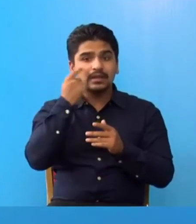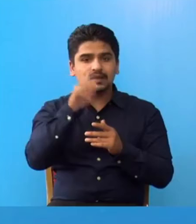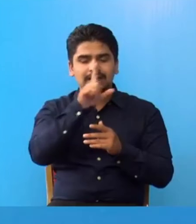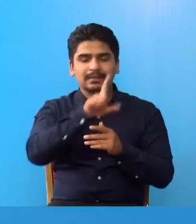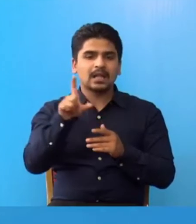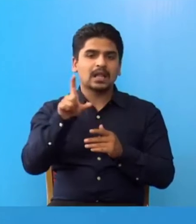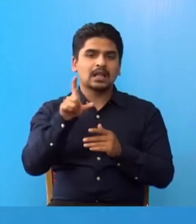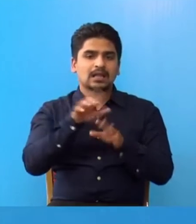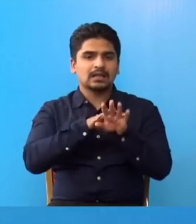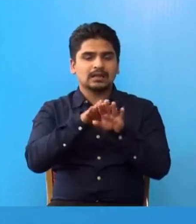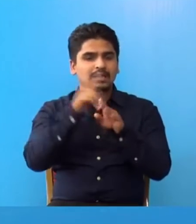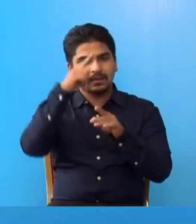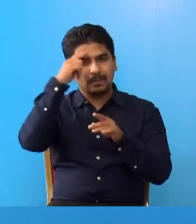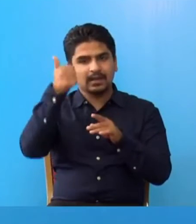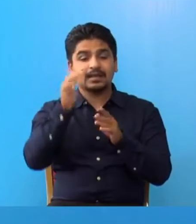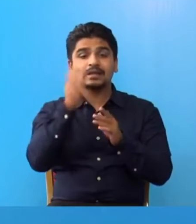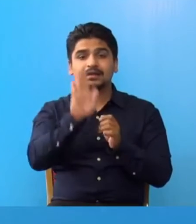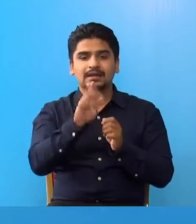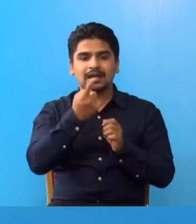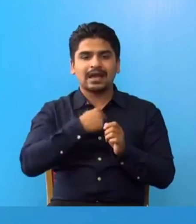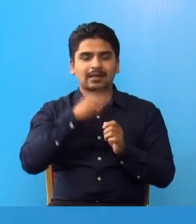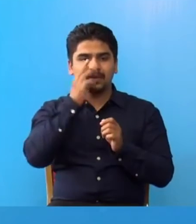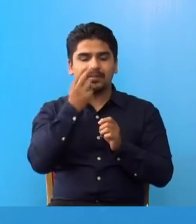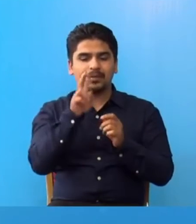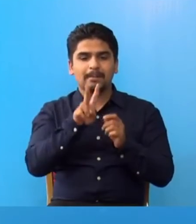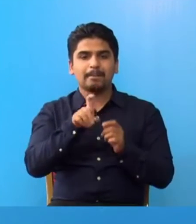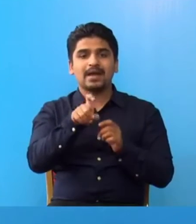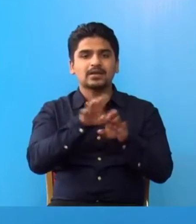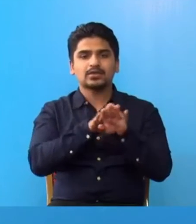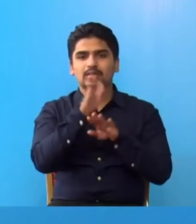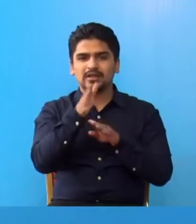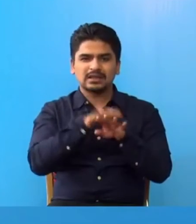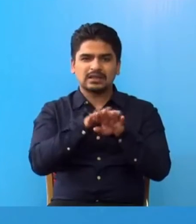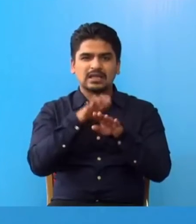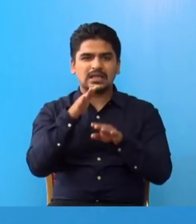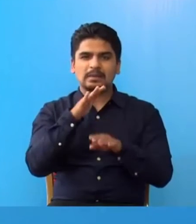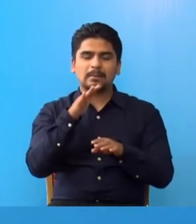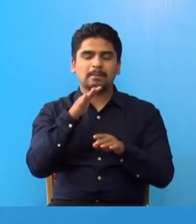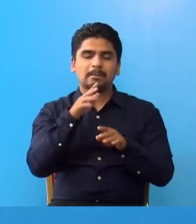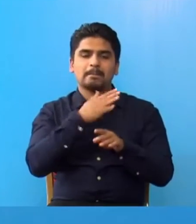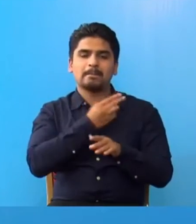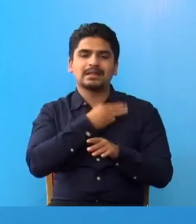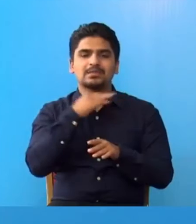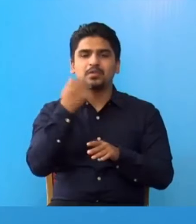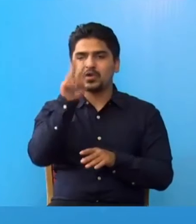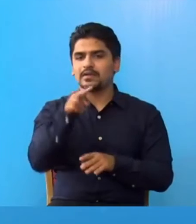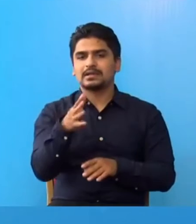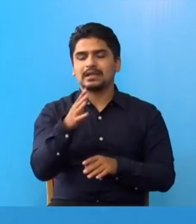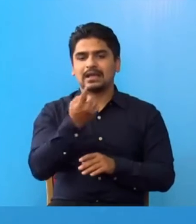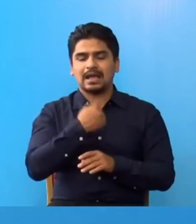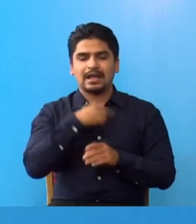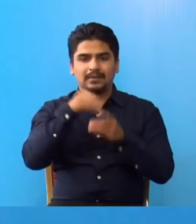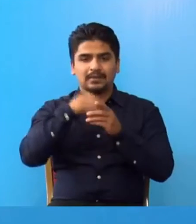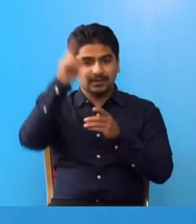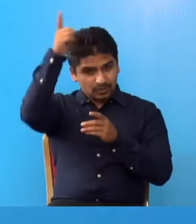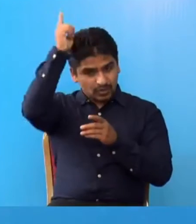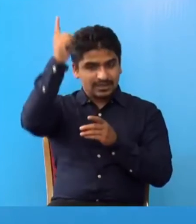नेपाल्शाईं तहरे लख्टीच की कुरामा चाहा बनने हामी मया बाय का भाईर लुक्त ज्यान लियेक़ अबस्ता चाहे न आमी मिया बाय को!!!